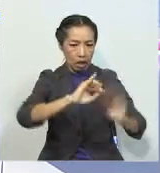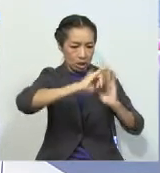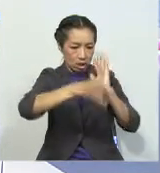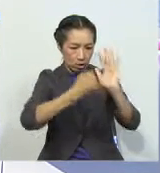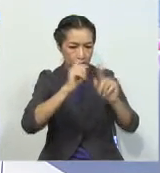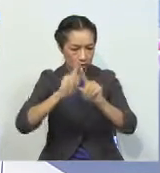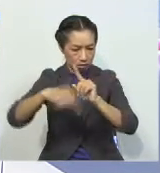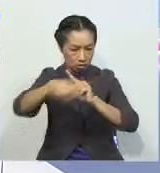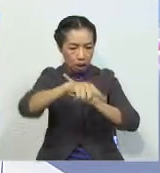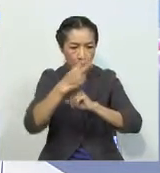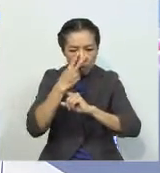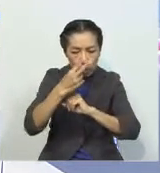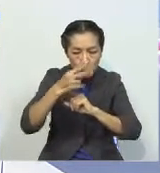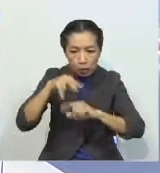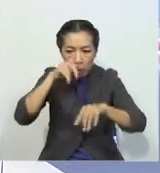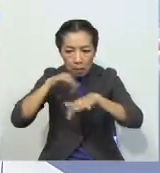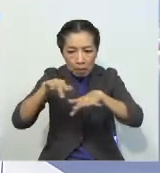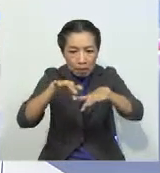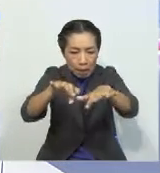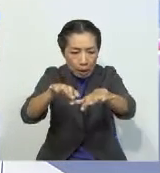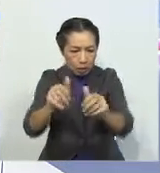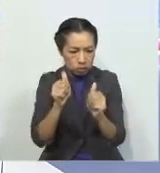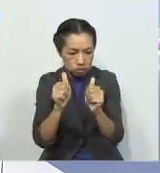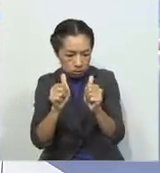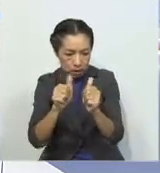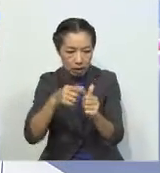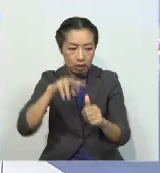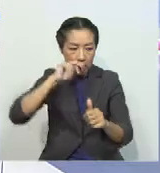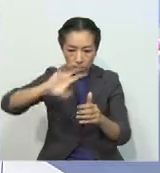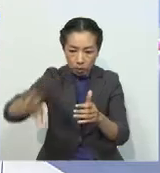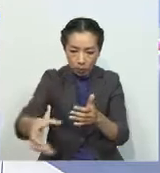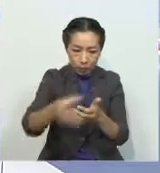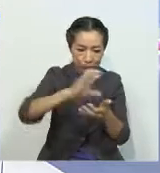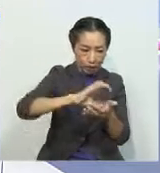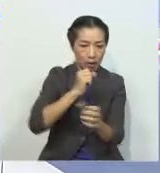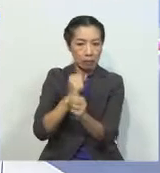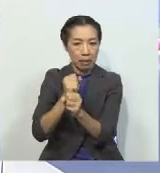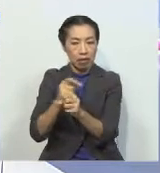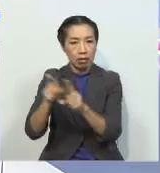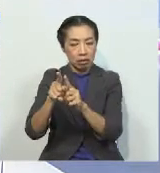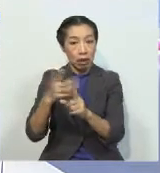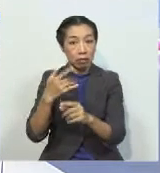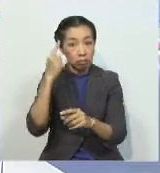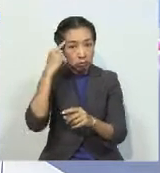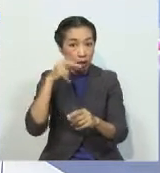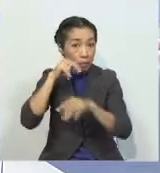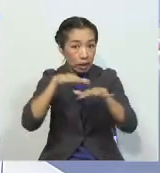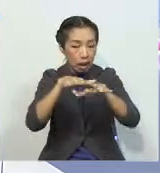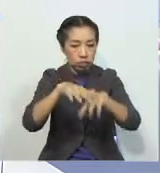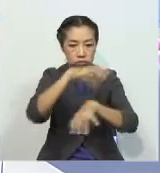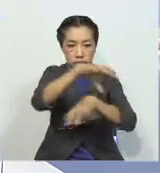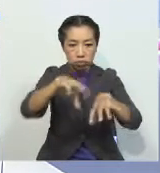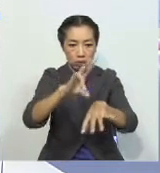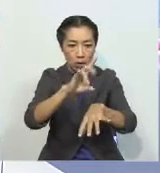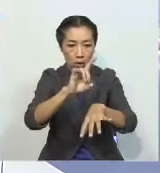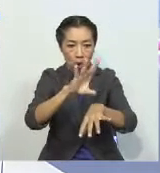หวัดต่างๆไปสำรวจแหล่งน้ำศักดิ์สิทธิ์นะครับเพื่อประกอบพระราชพิธีบรมราชาภิเษกทั้ง107แห่งทั่วประเทศ